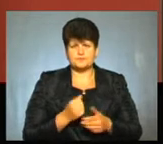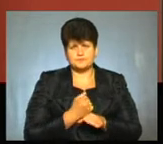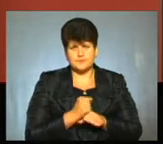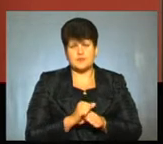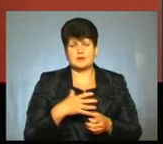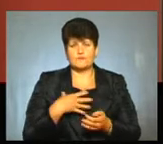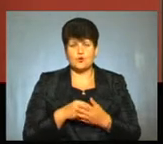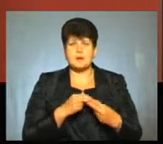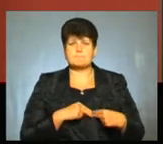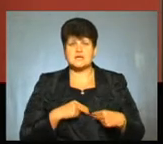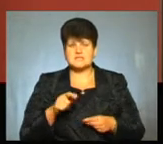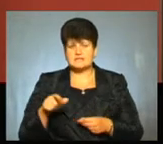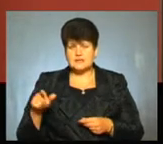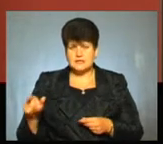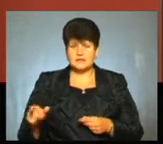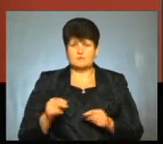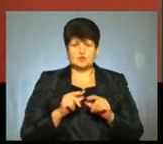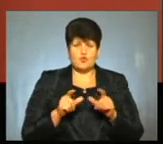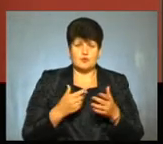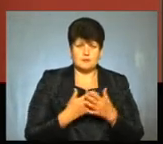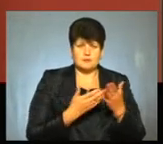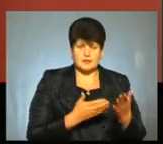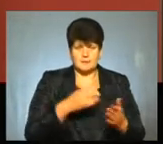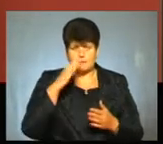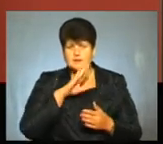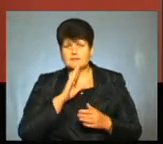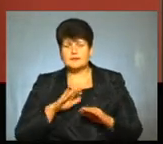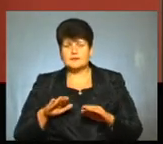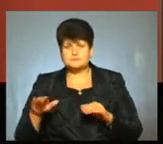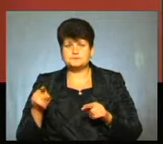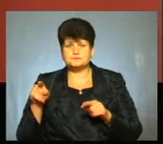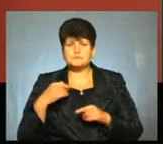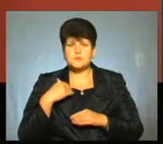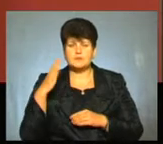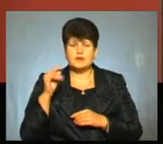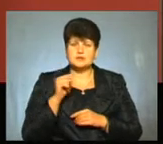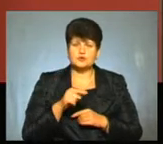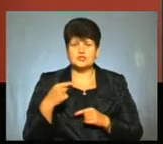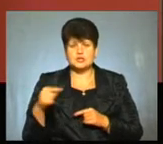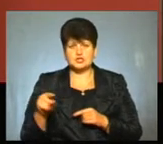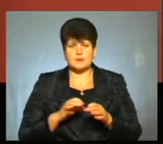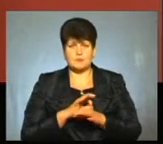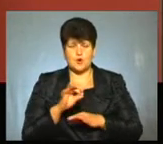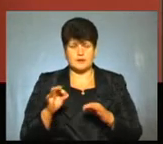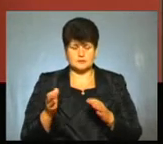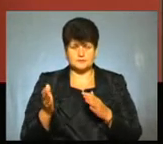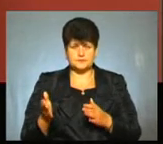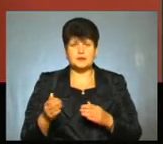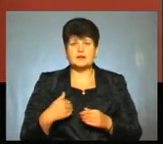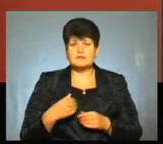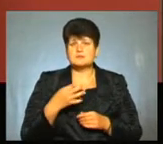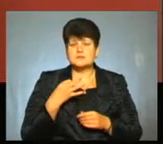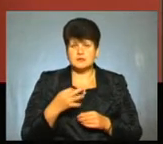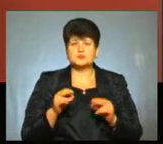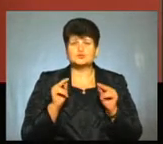так, своїх працівників, чи, для прикладу, якщо це в школі, то батьків дітей, аби вони проголосували за той чи інший проєкт. Я